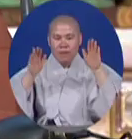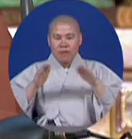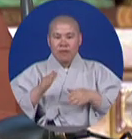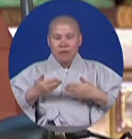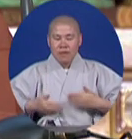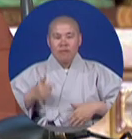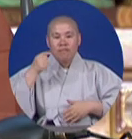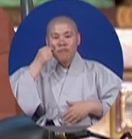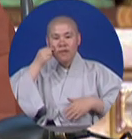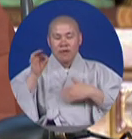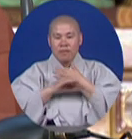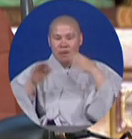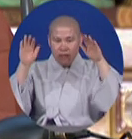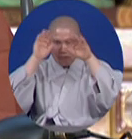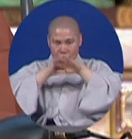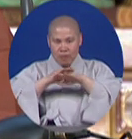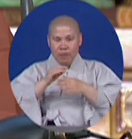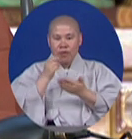깨달음이 이렇게 쉽습니다.